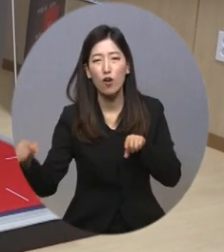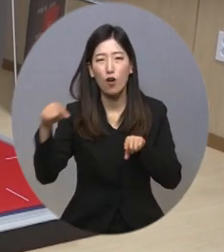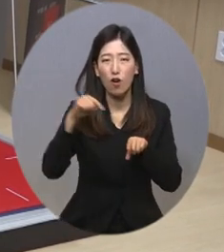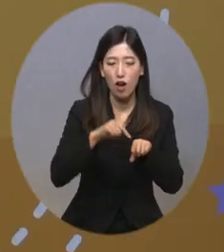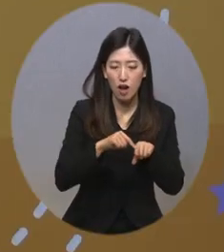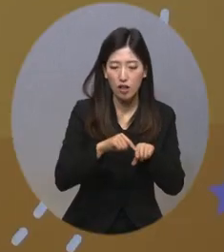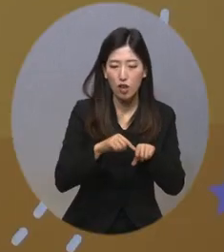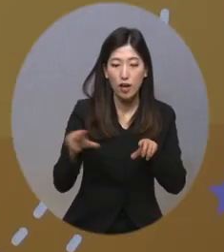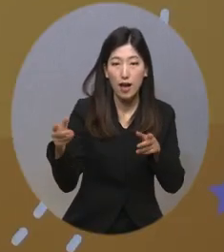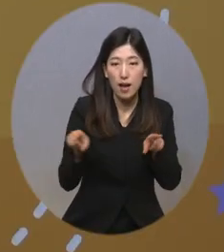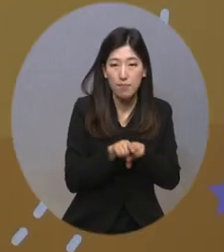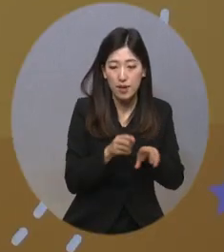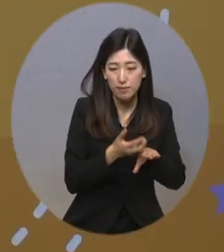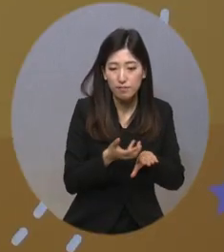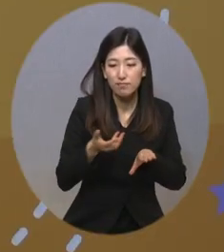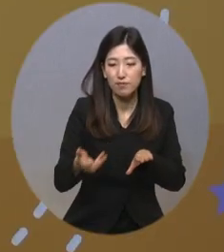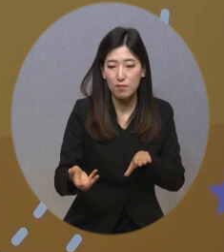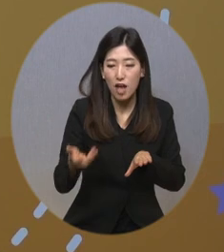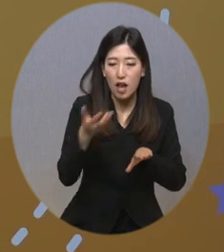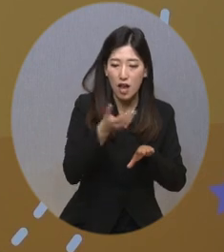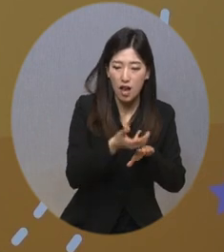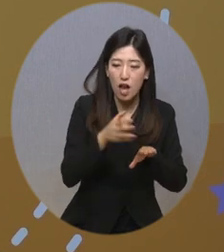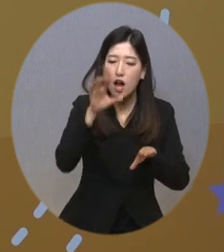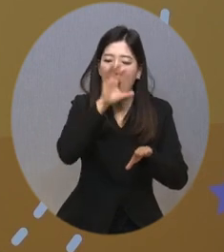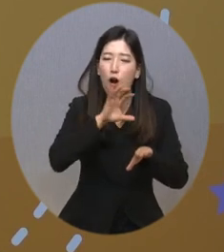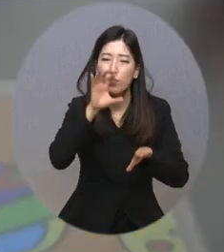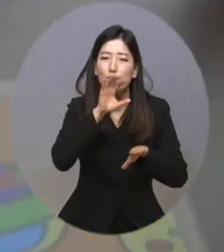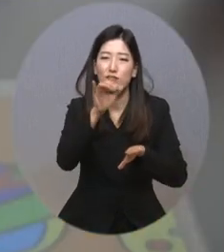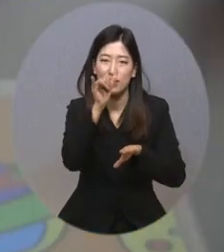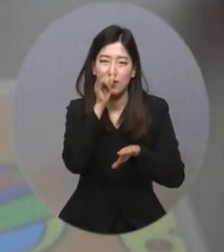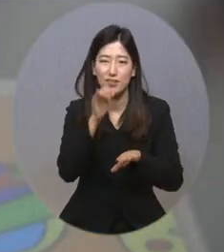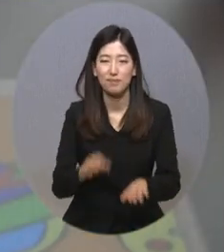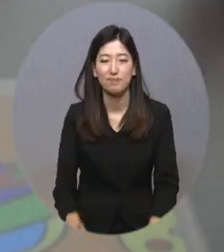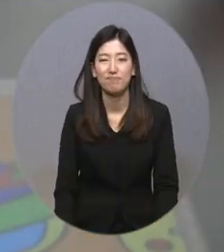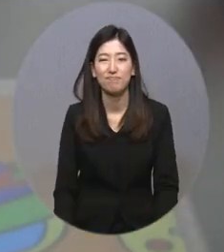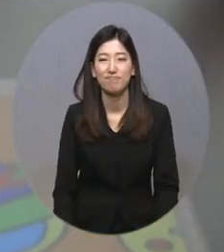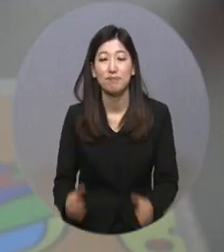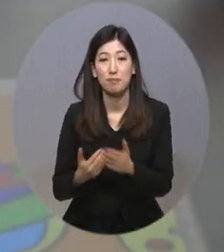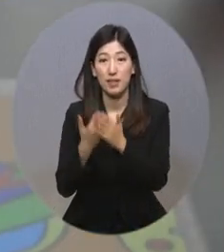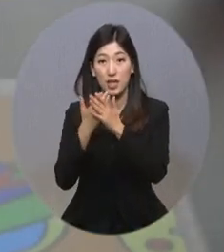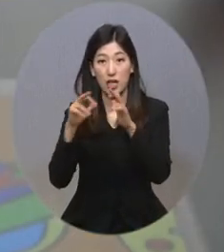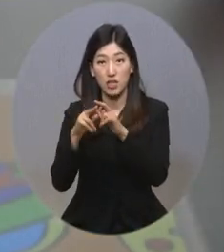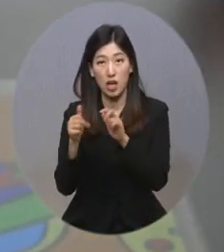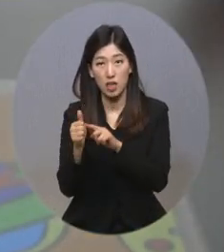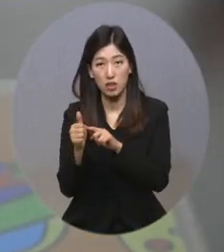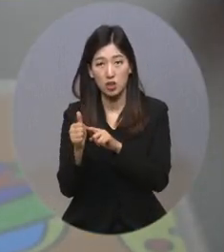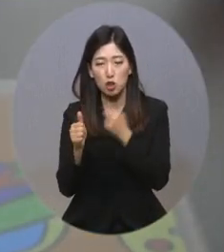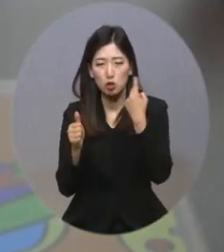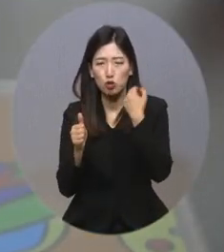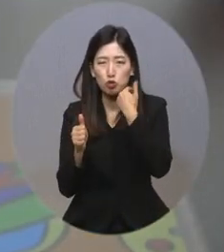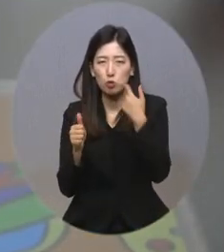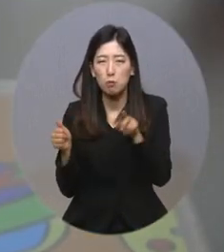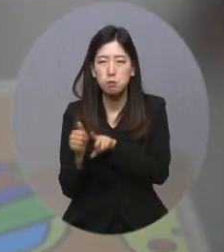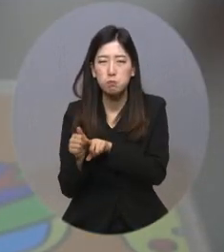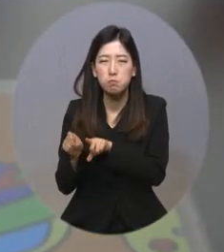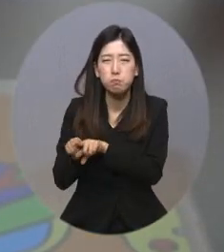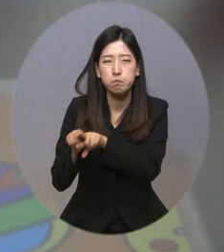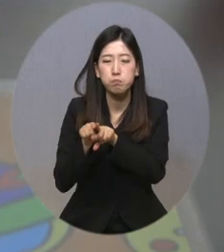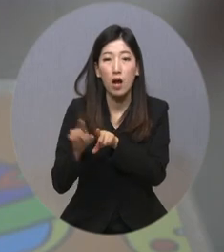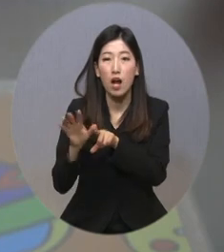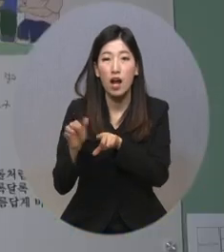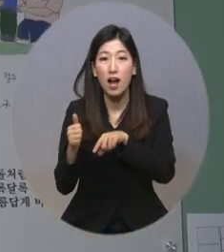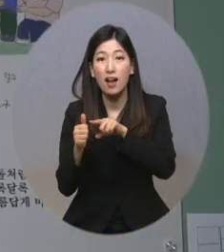둘러보며 이곳을 찾아오는 연습을 하기도 합니다. 발달장애인 스스로가 여가 시간을 즐기기